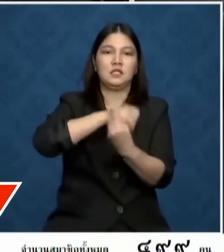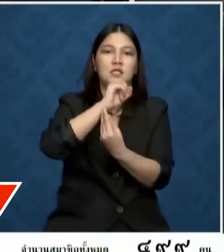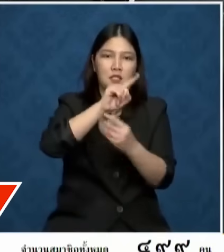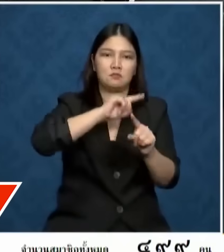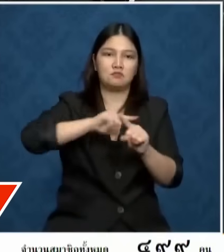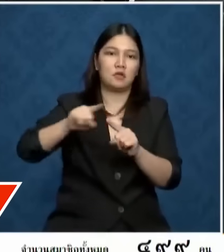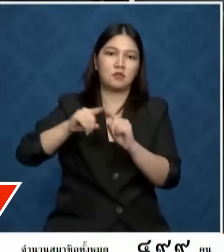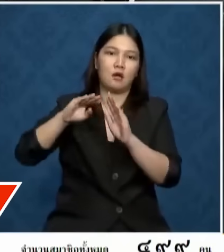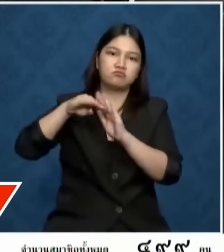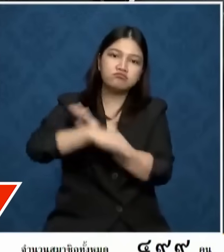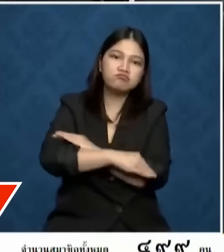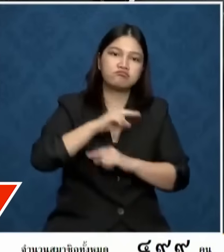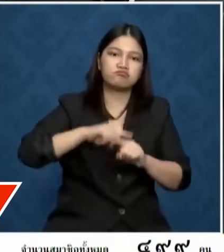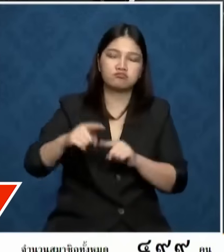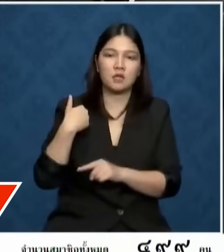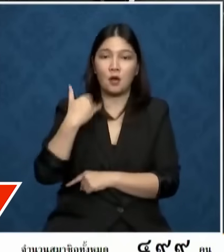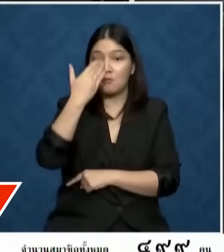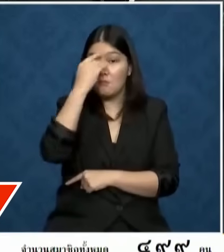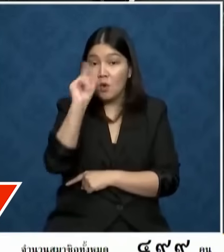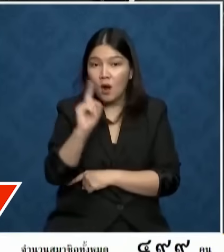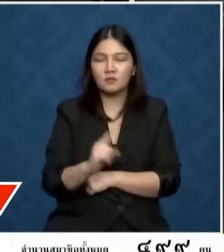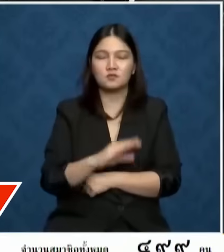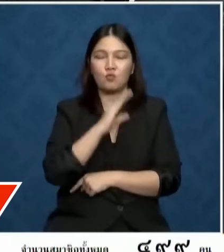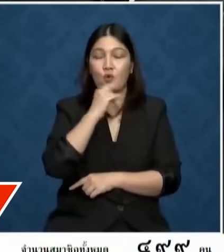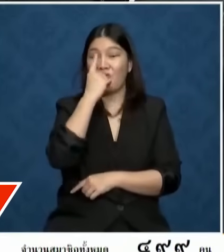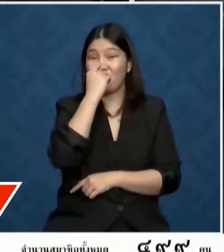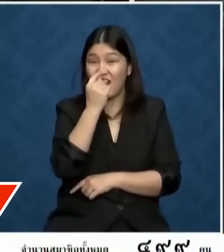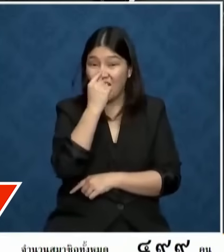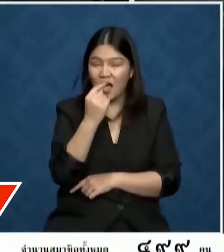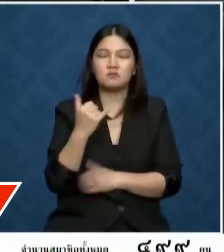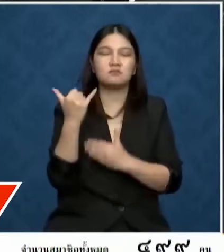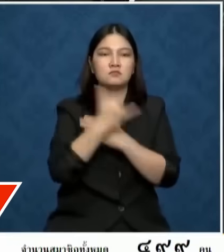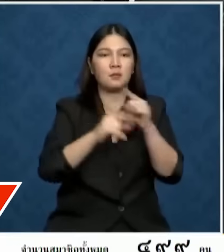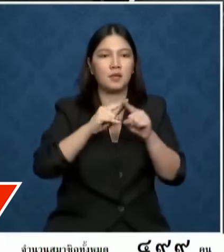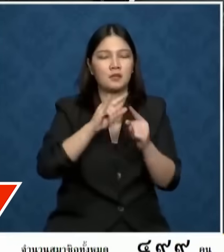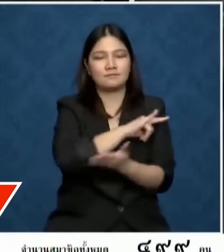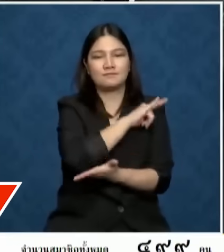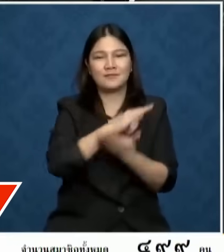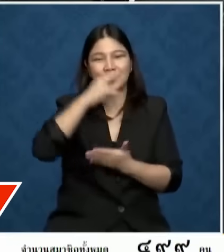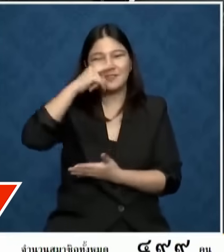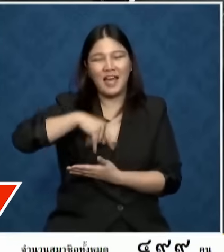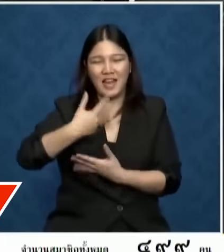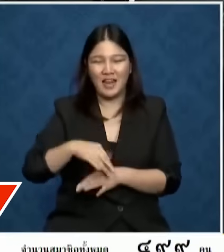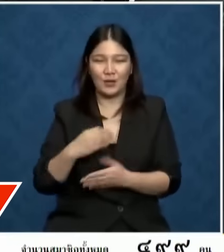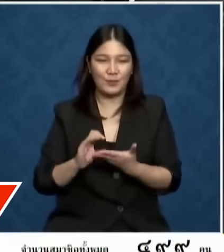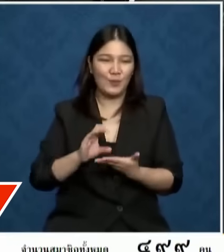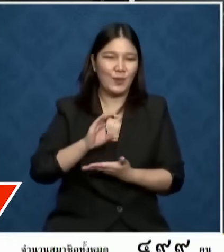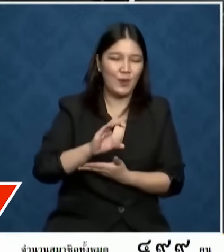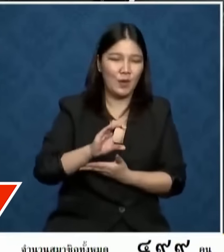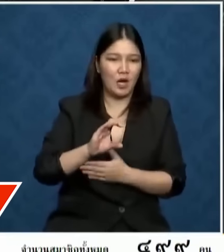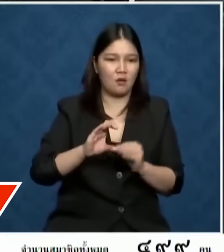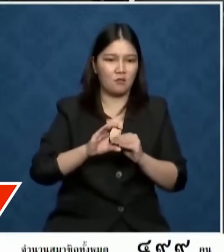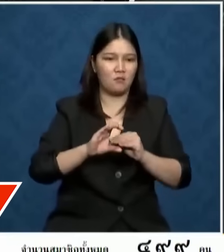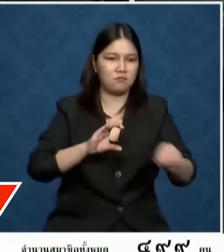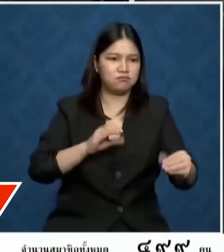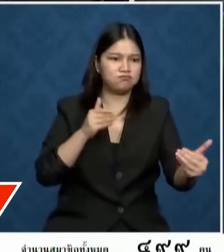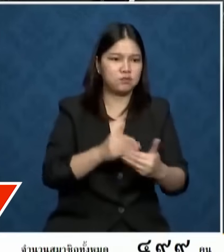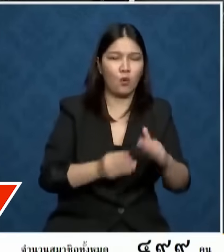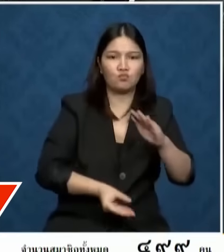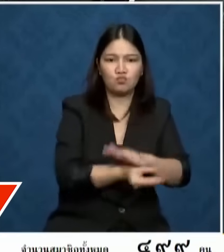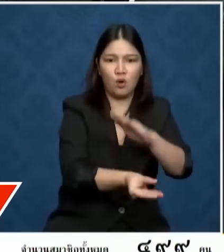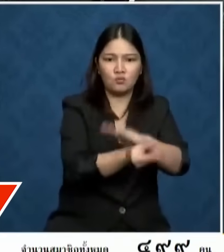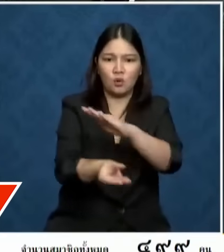ครั้งจะเข้ามาลงลงทุนต้องคิดว่าจะต้องมาติดสินบนหน่วยงานของไทยไม่รู้กี่หน่วยงานต่อกี่หน่วยงานสุดท้าย